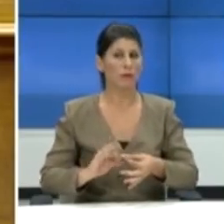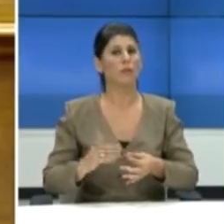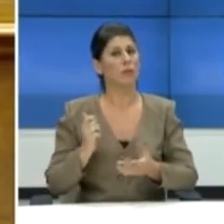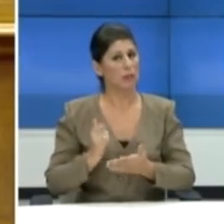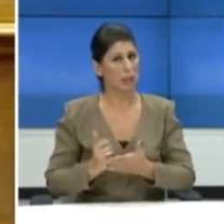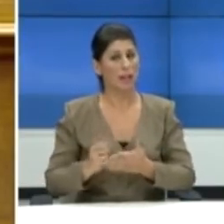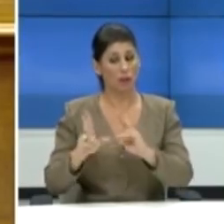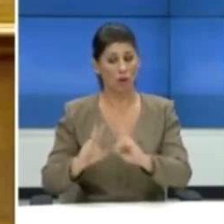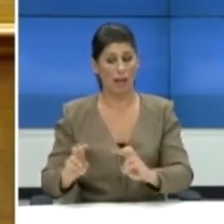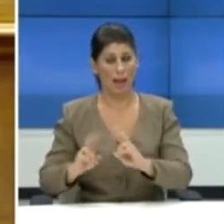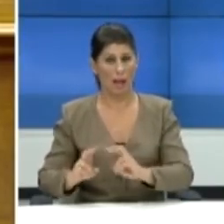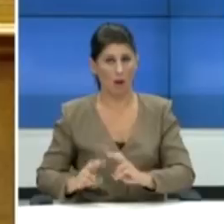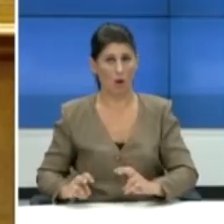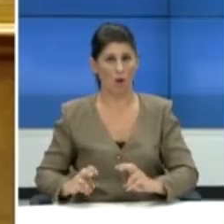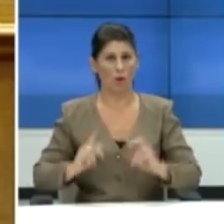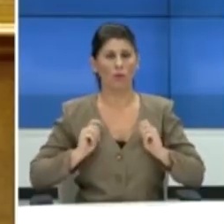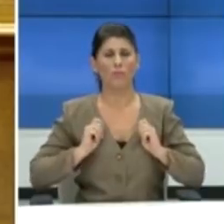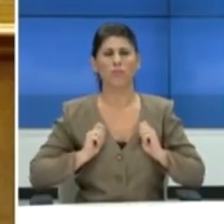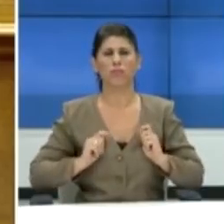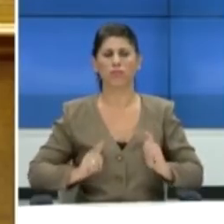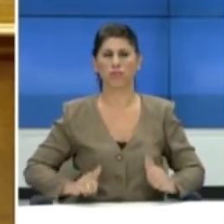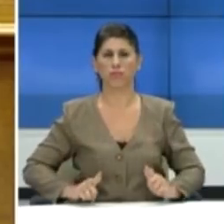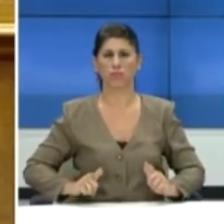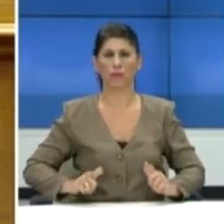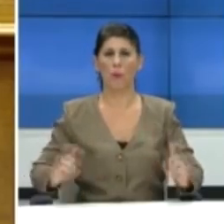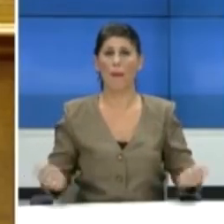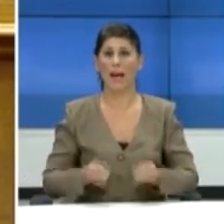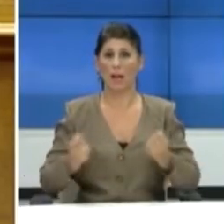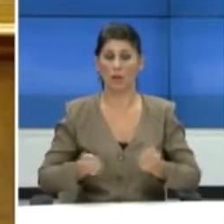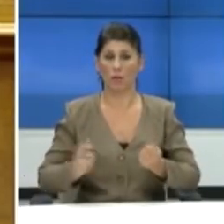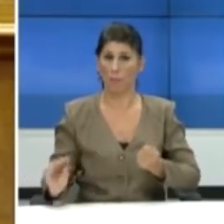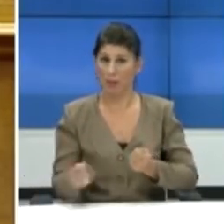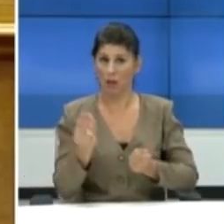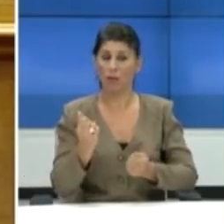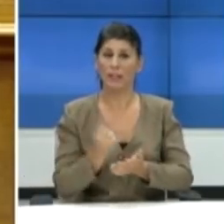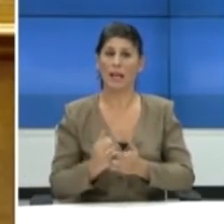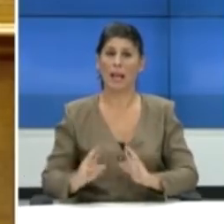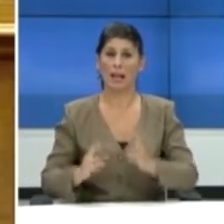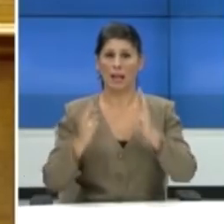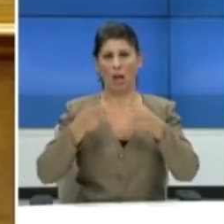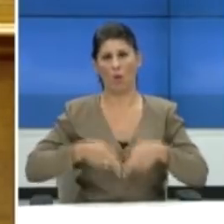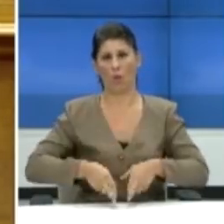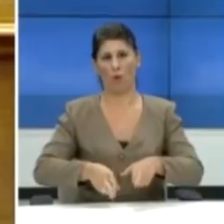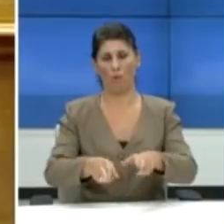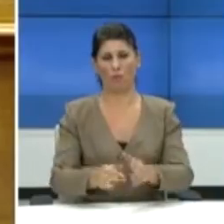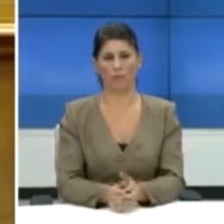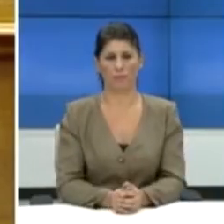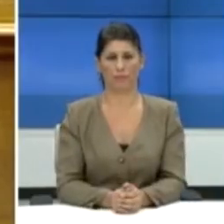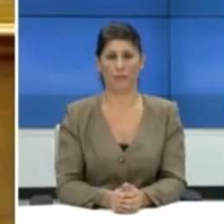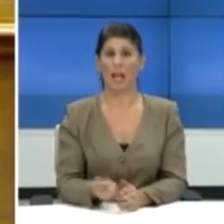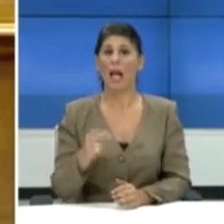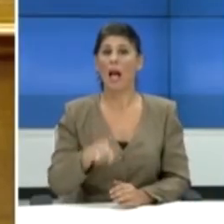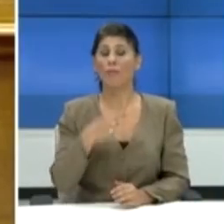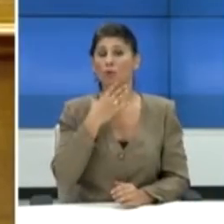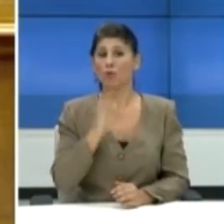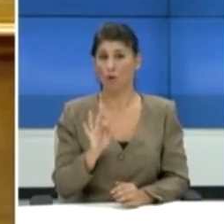και για τον έλεγχο των πλουτοπαραγωγικών πηγών και των διαφόρων ενεργειακών δρόμων. Αυτός είναι